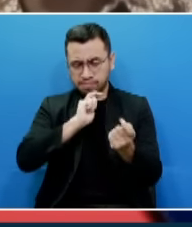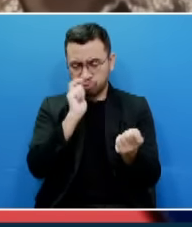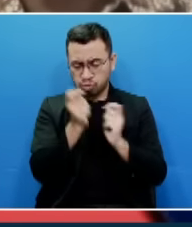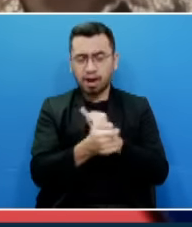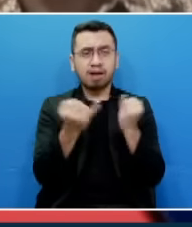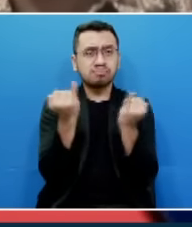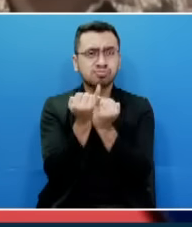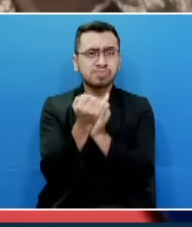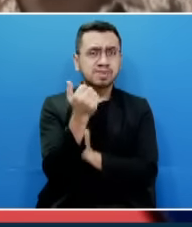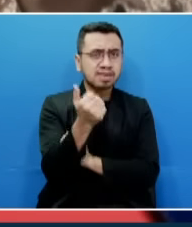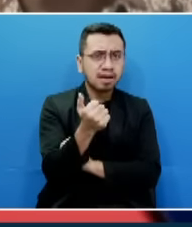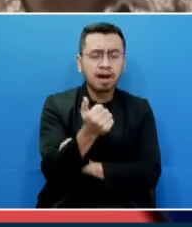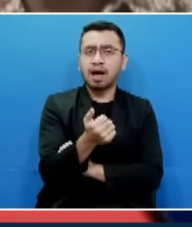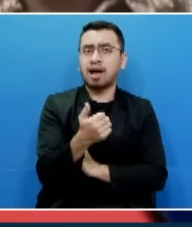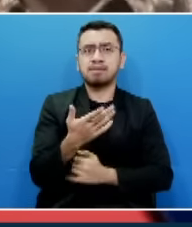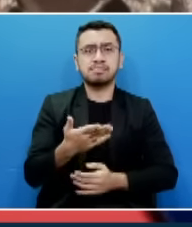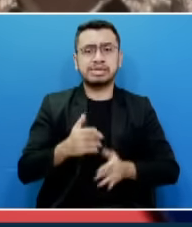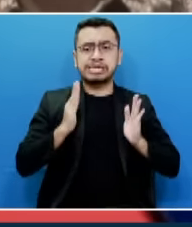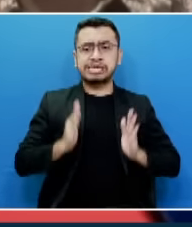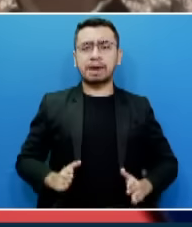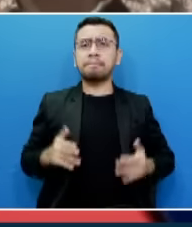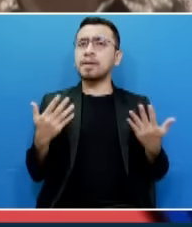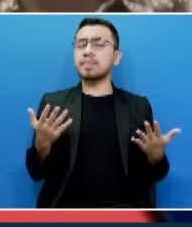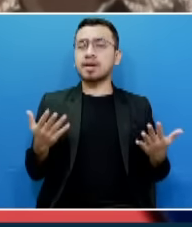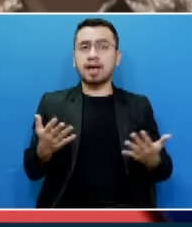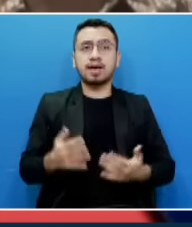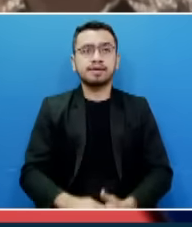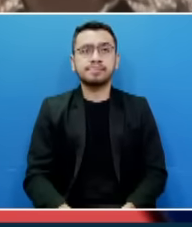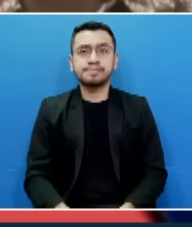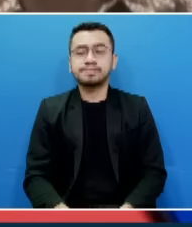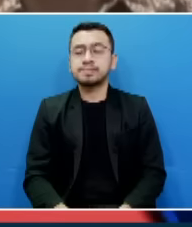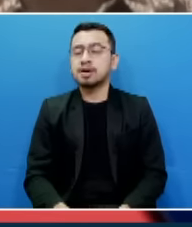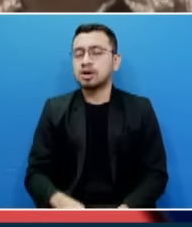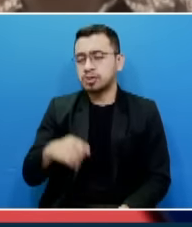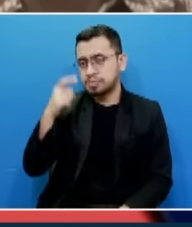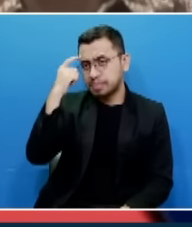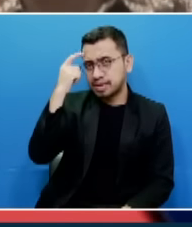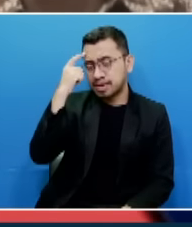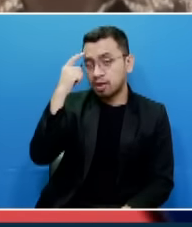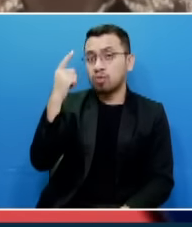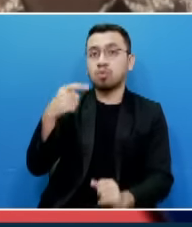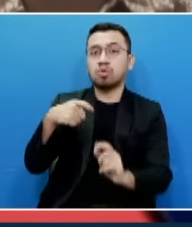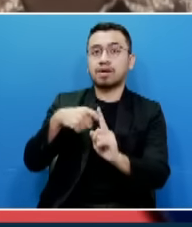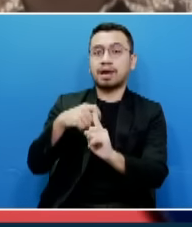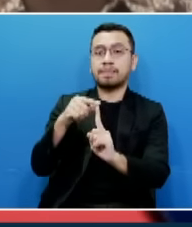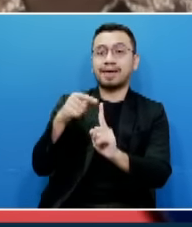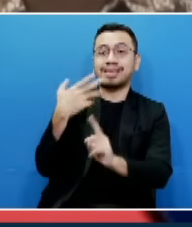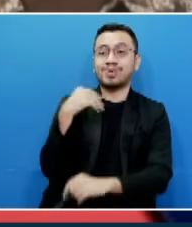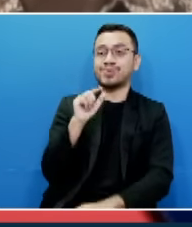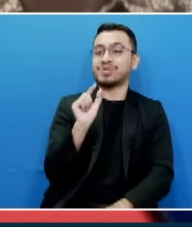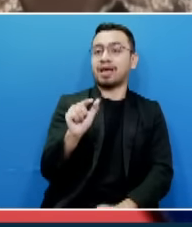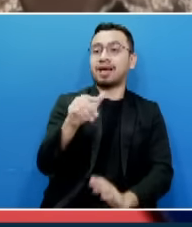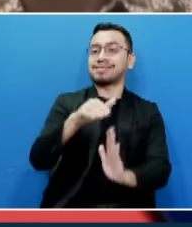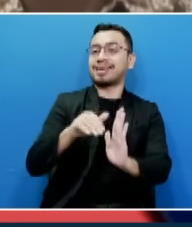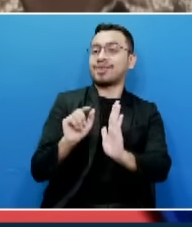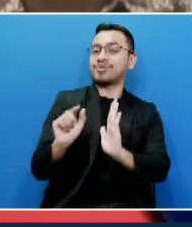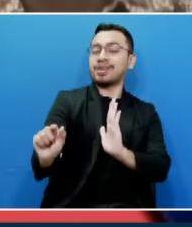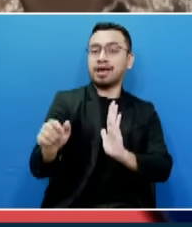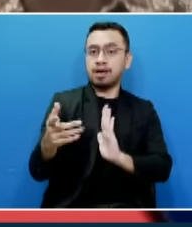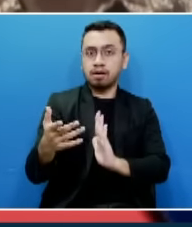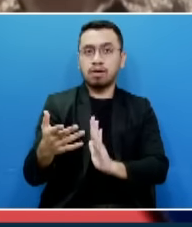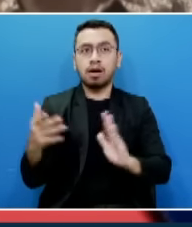ini Iya saya kira momen tadi Baguslah dalam pengertian ya memang begitu harusnya poltik berjalan gitu loh jadi jadi